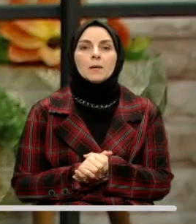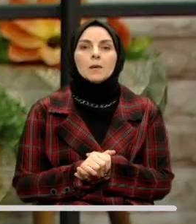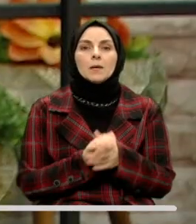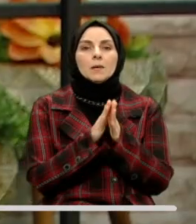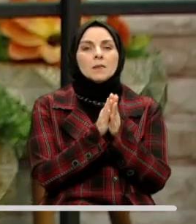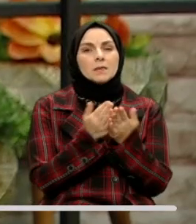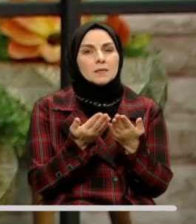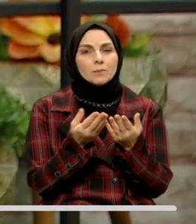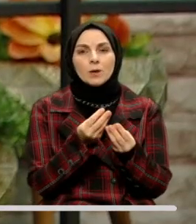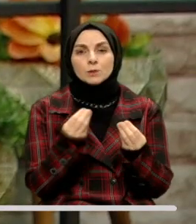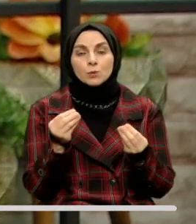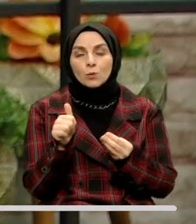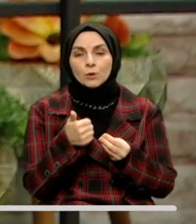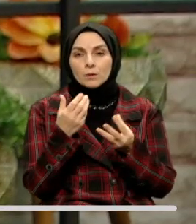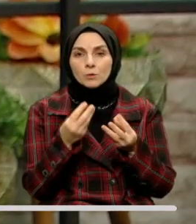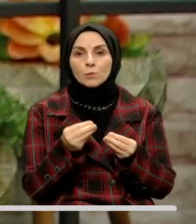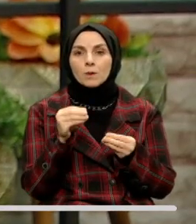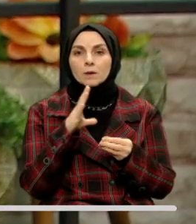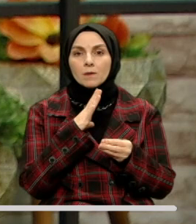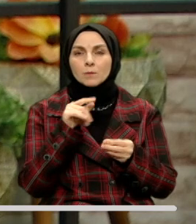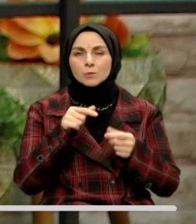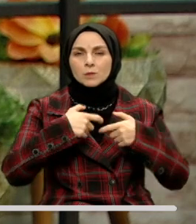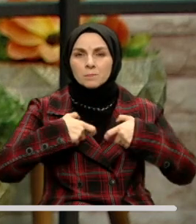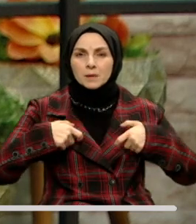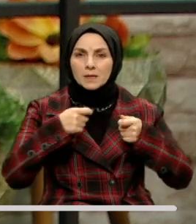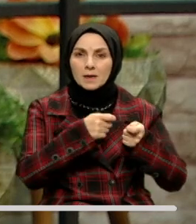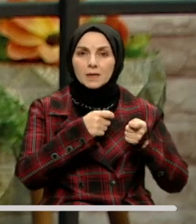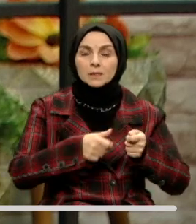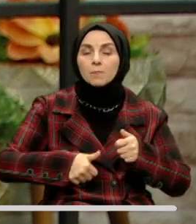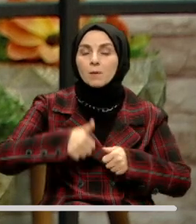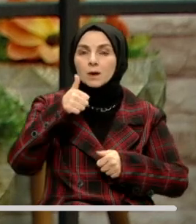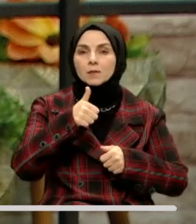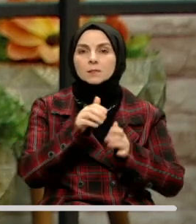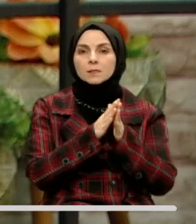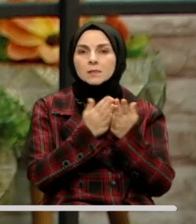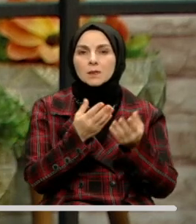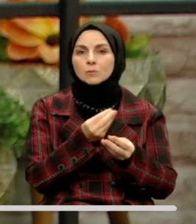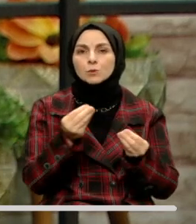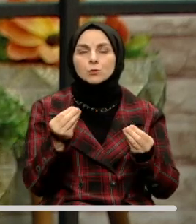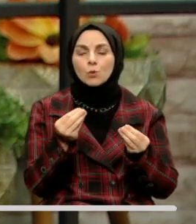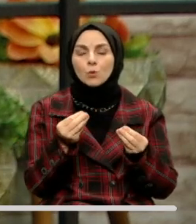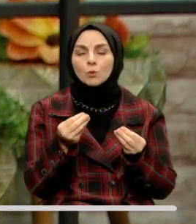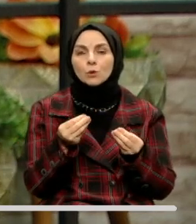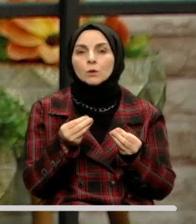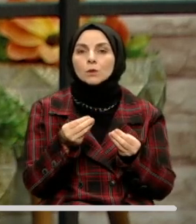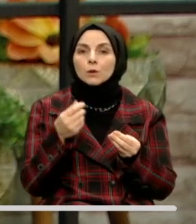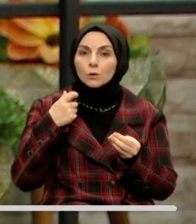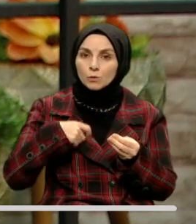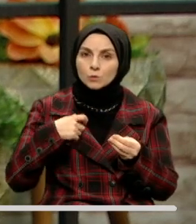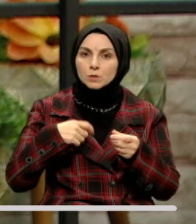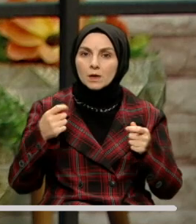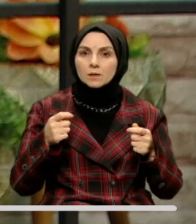çok önemli. Burada özellikle Milli Eğitim Bakanlığı'nın kaynakları gerçekten çok ciddi komisyonlarla, çok uzun